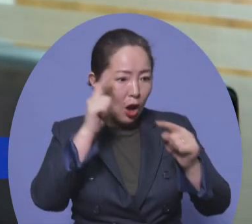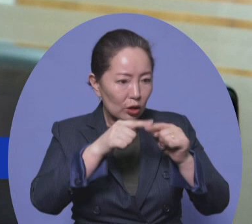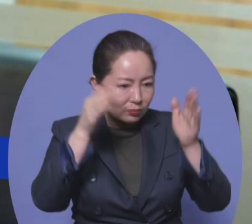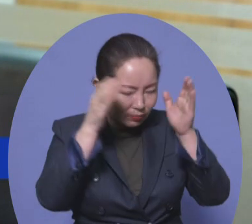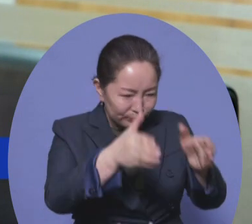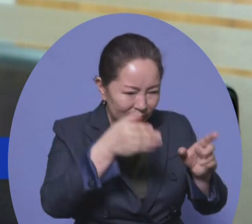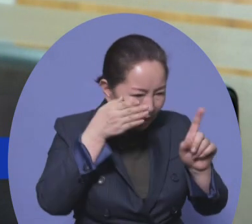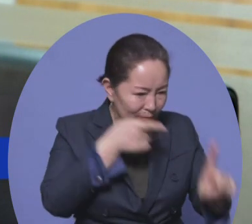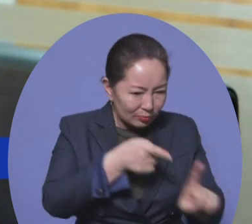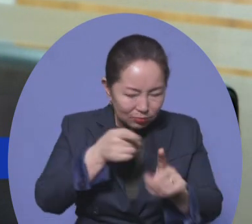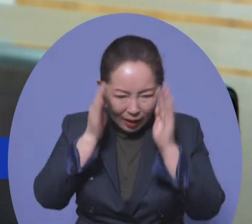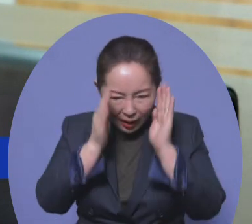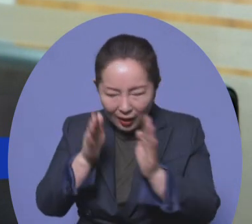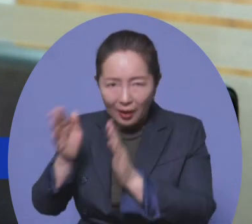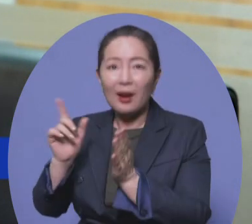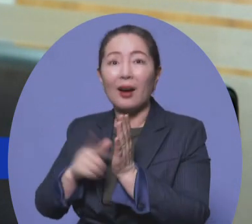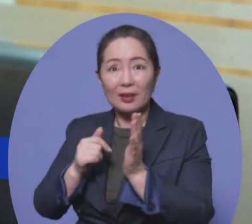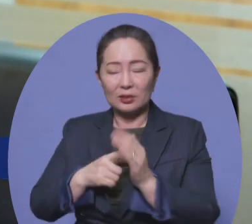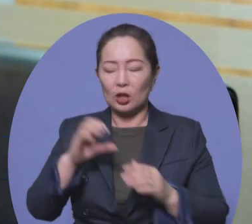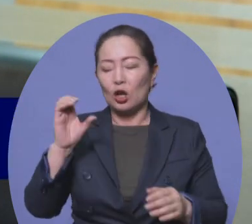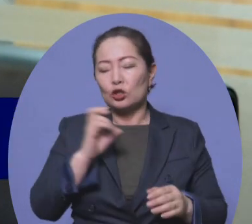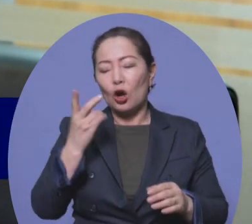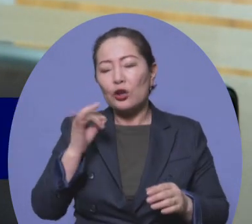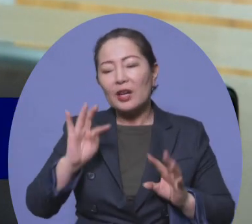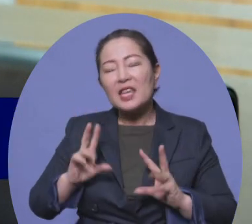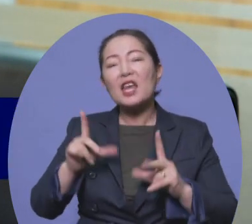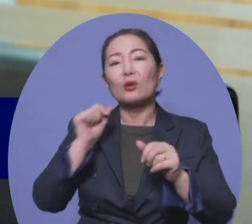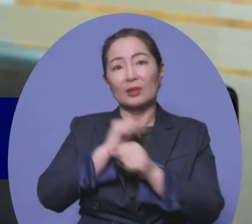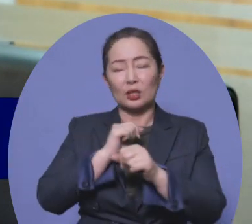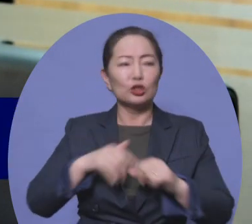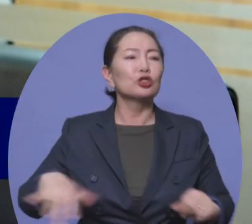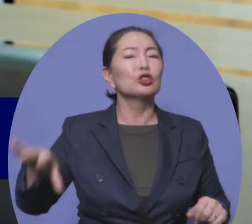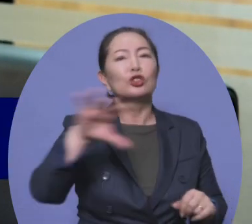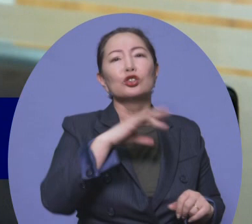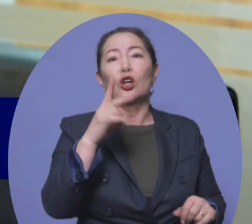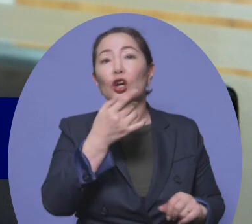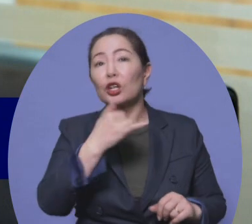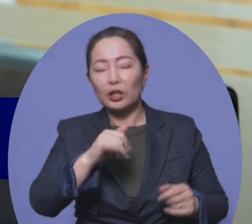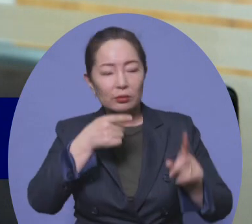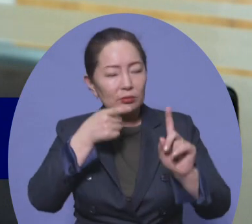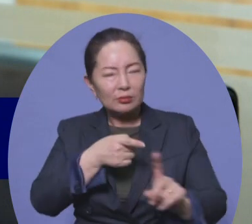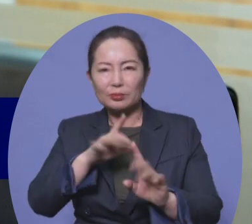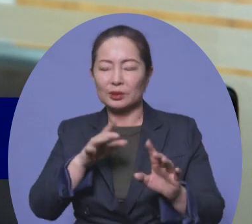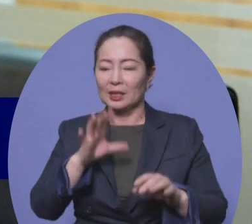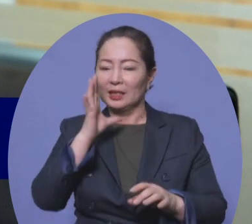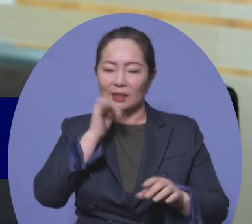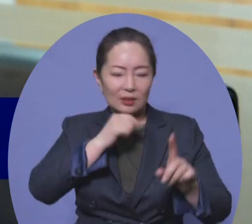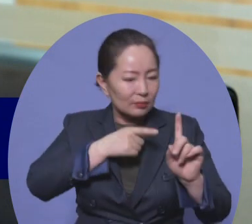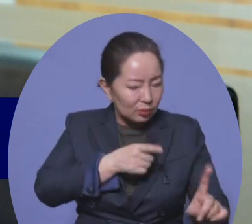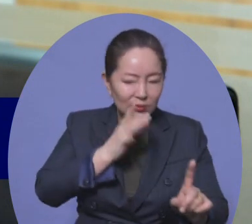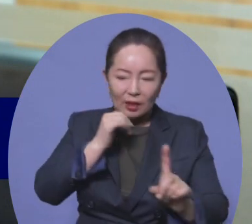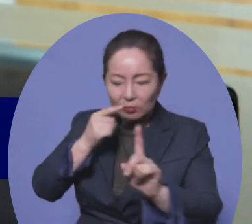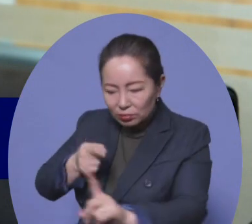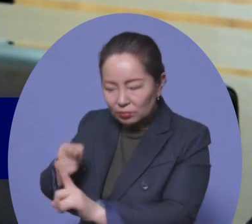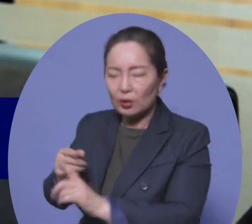зорилттой төвшөнд рүү оруулах хэрэгтэй байна. Энэ соён гэрэлх үйл ажиллагаа нийт ерөнхий мансад зориулагдсан үйл ажиллагаа гэхээс илүү тодорхой насны ангиллыг